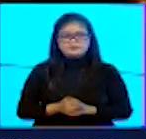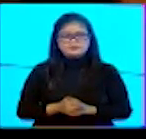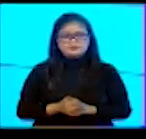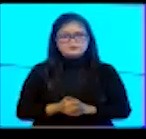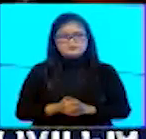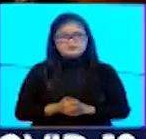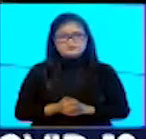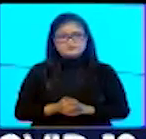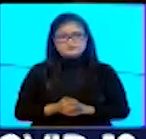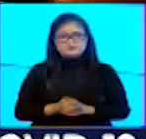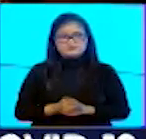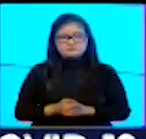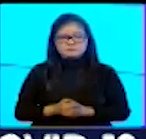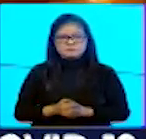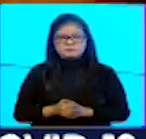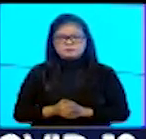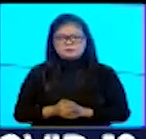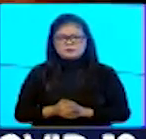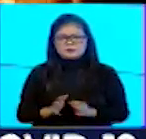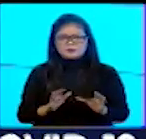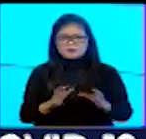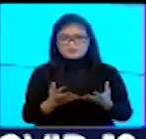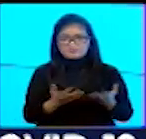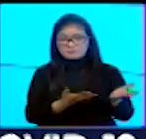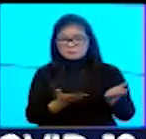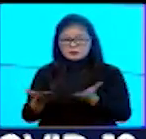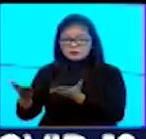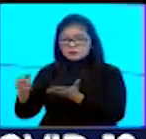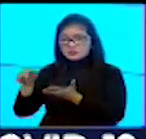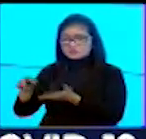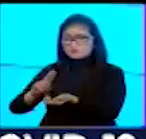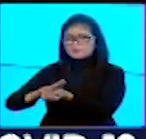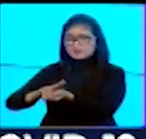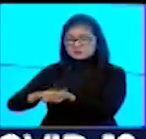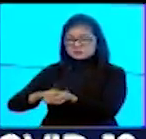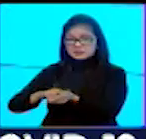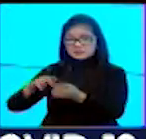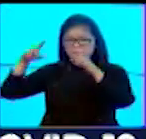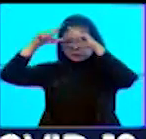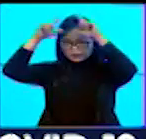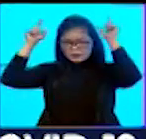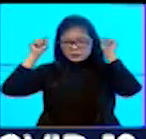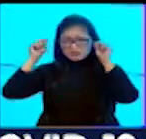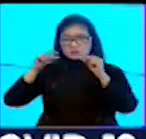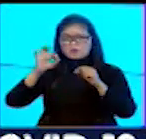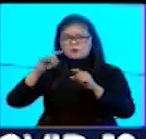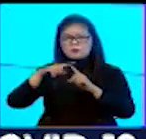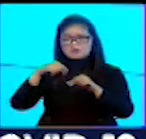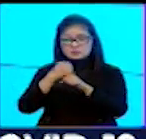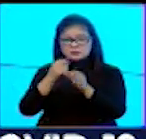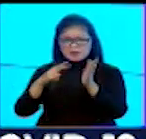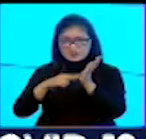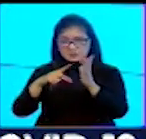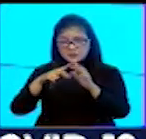Petugas membawa peti jenazah Puji Priyono, perawat puskesmas Parang, Magetan, Jawa Timur yang meninggal dunia pasca terpapar